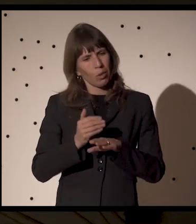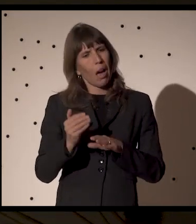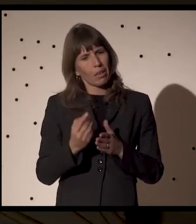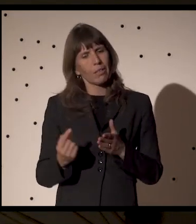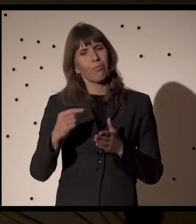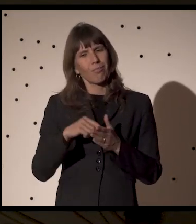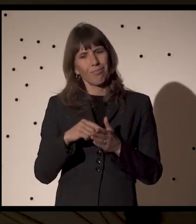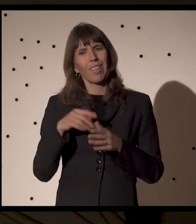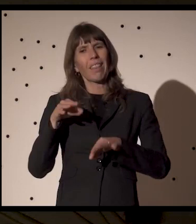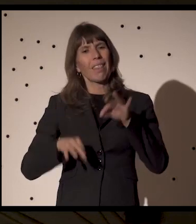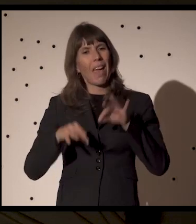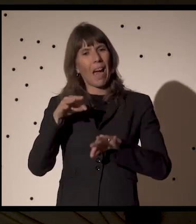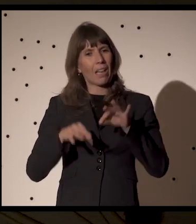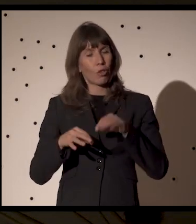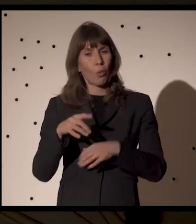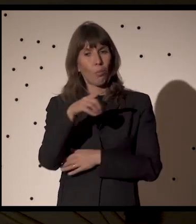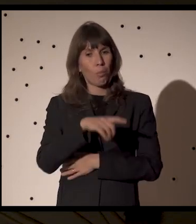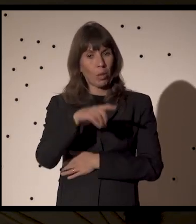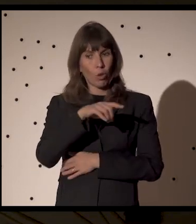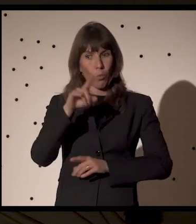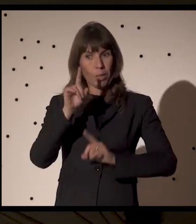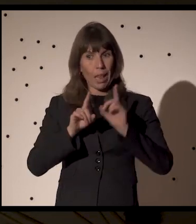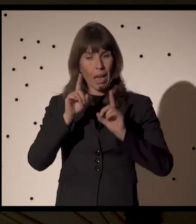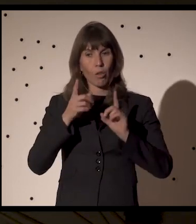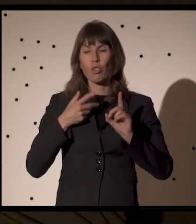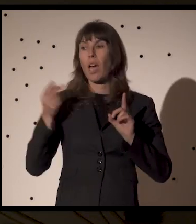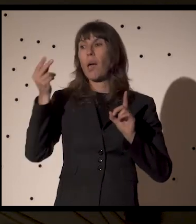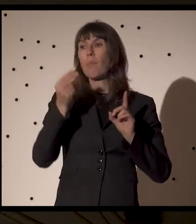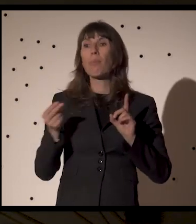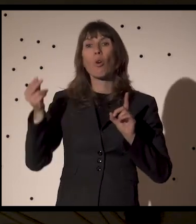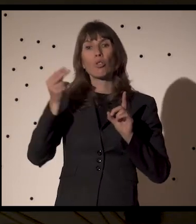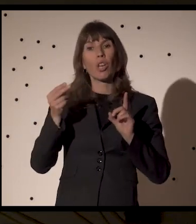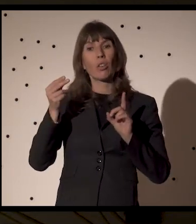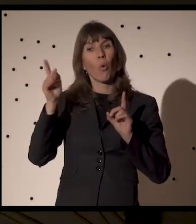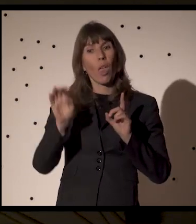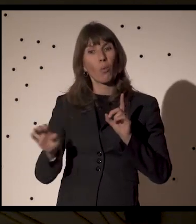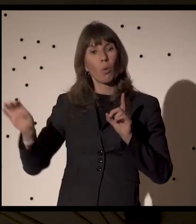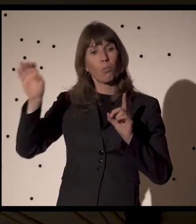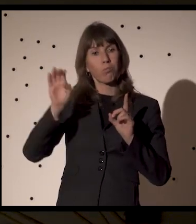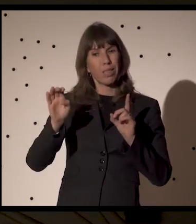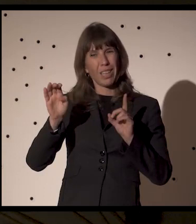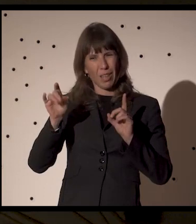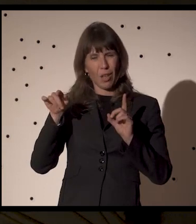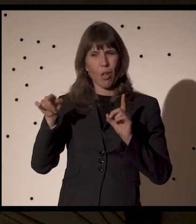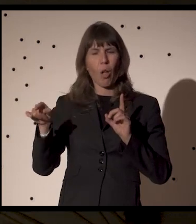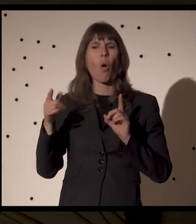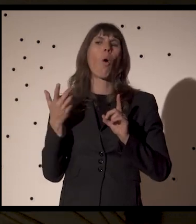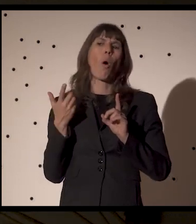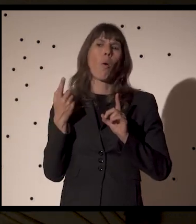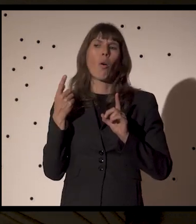aderisce tra gli altri a un progetto europeo Il progetto stages dedicato al tema della sostenibilità